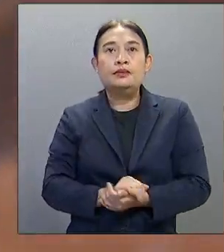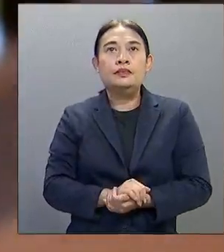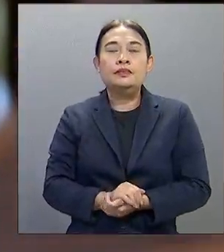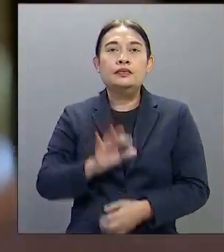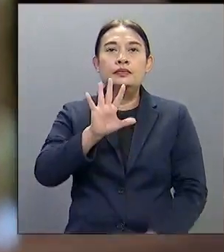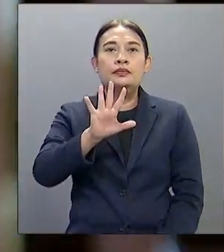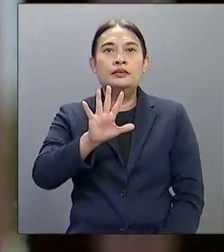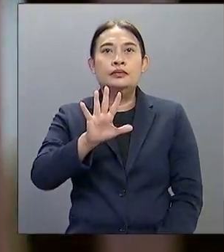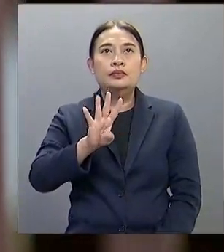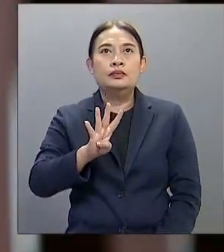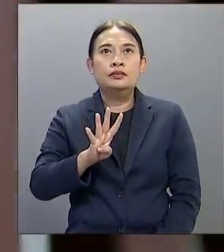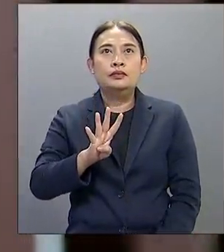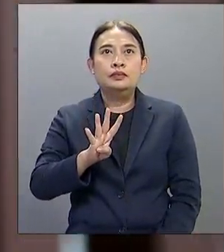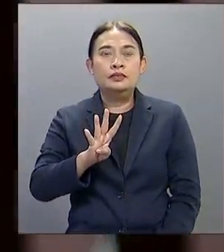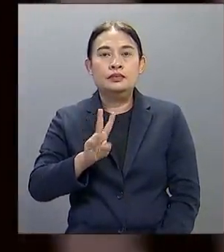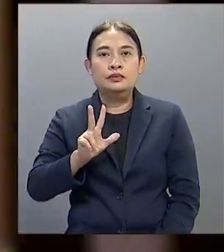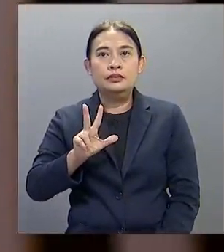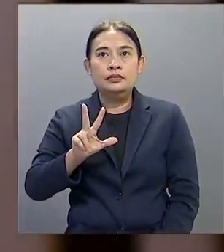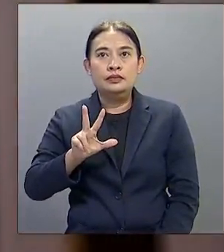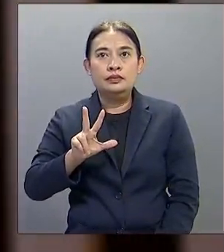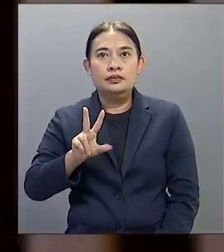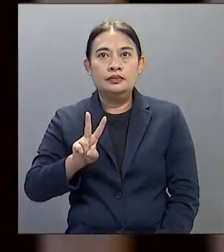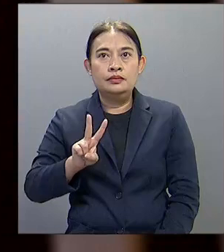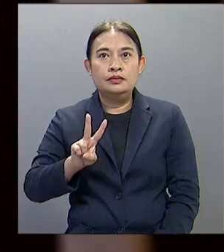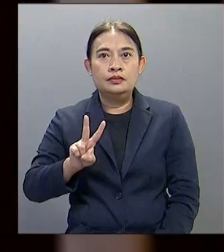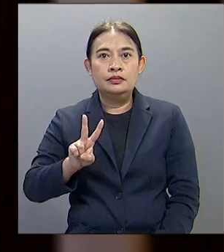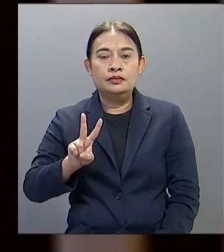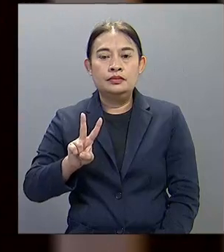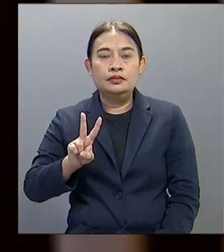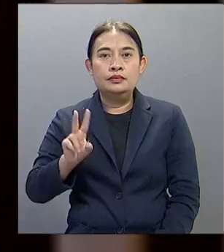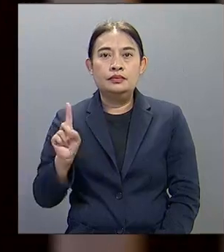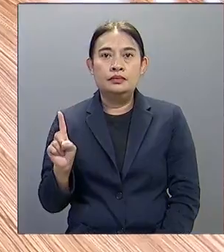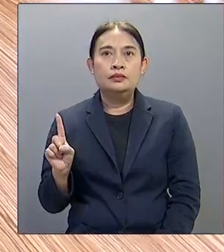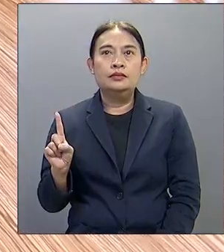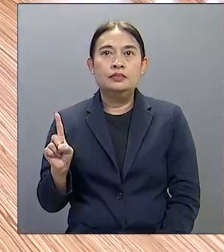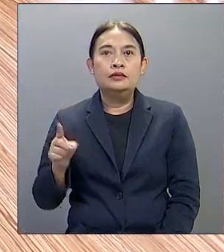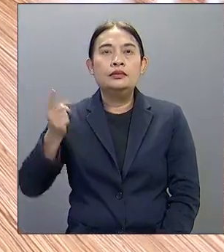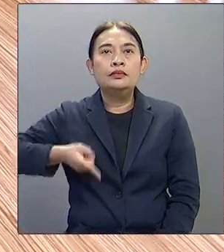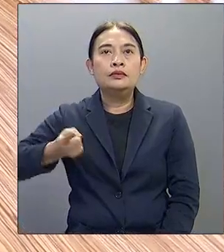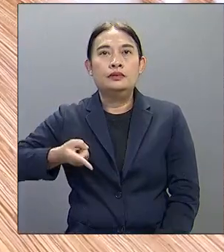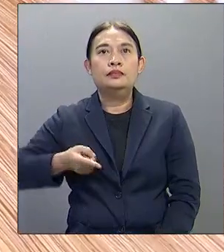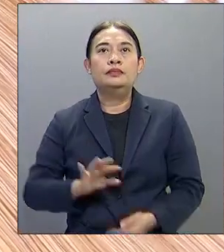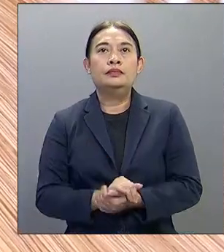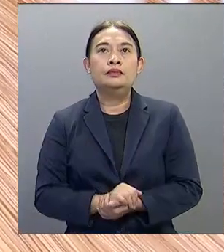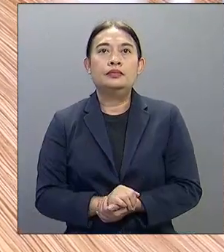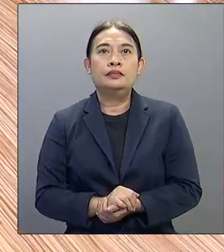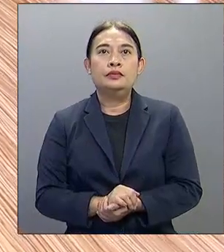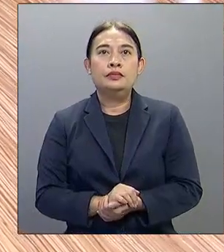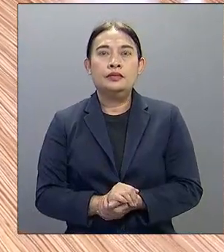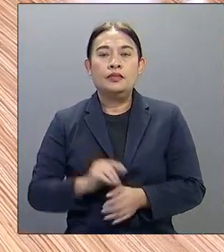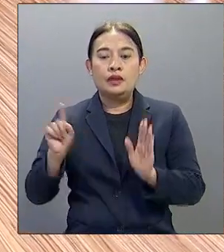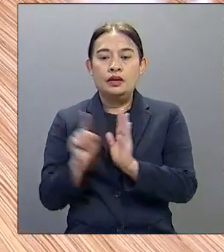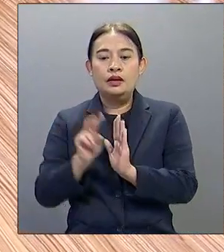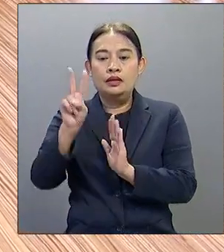5 4 3 2 1แล้วก็กลับมาท่าเตรียมครั้งที่